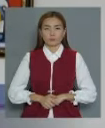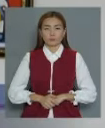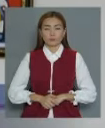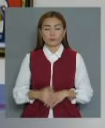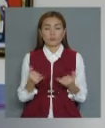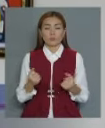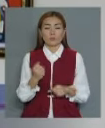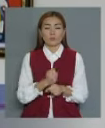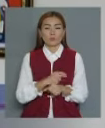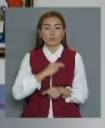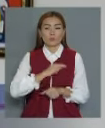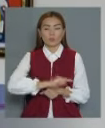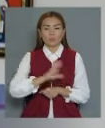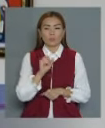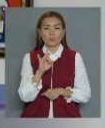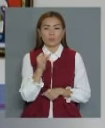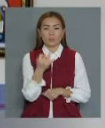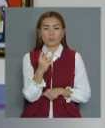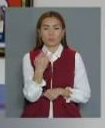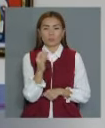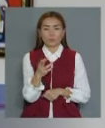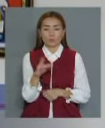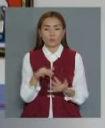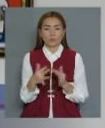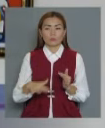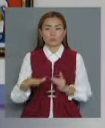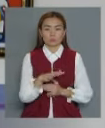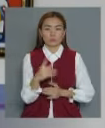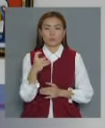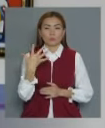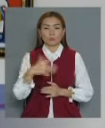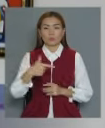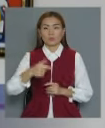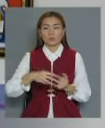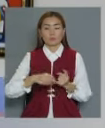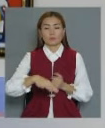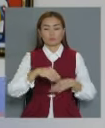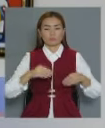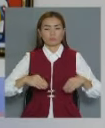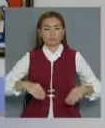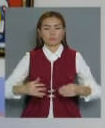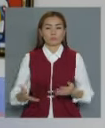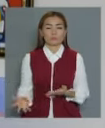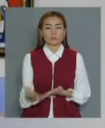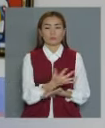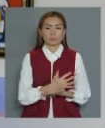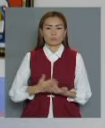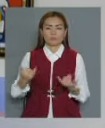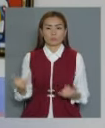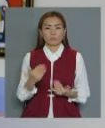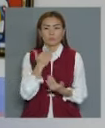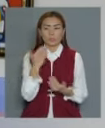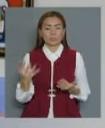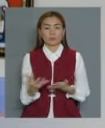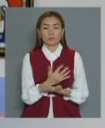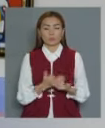Биыл біздің шаруашылық Сарайшық ауылдық округіне қарасты аумақта 150 гектар жерге егін екті. Міне бүгін сол егістіктен соңғы өнімді